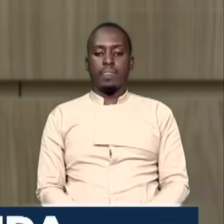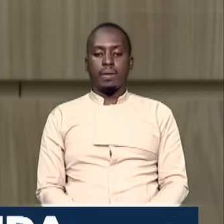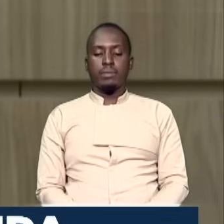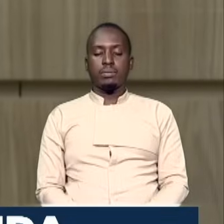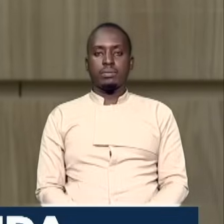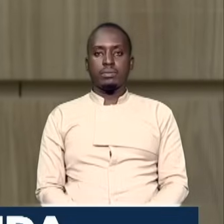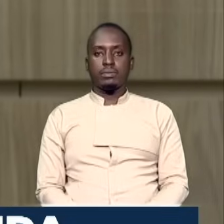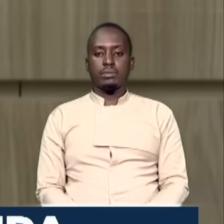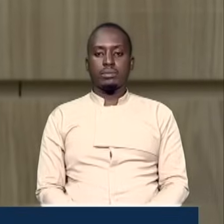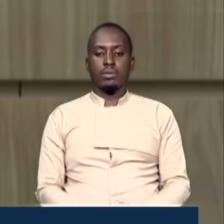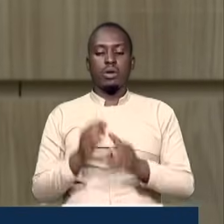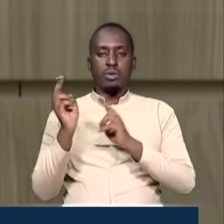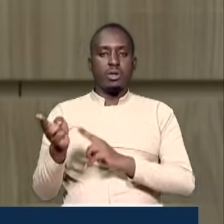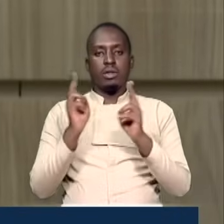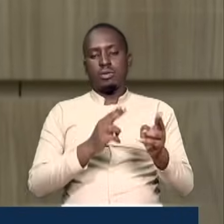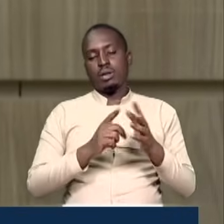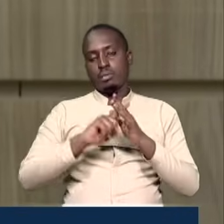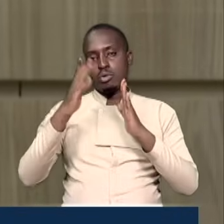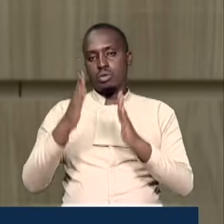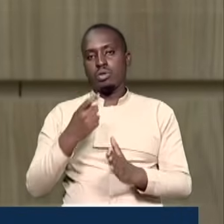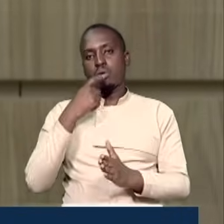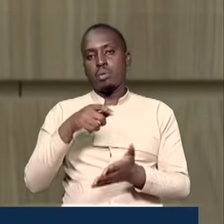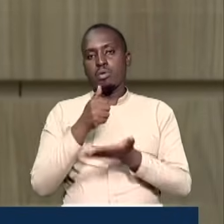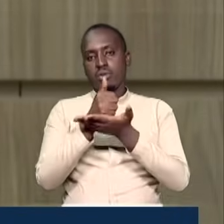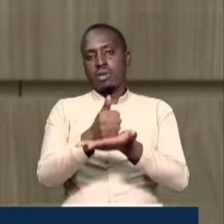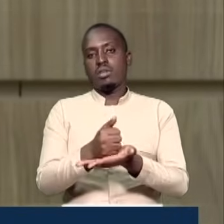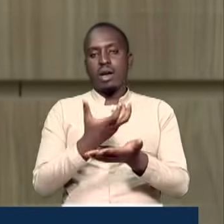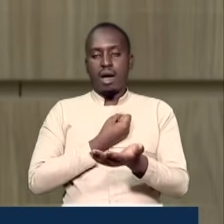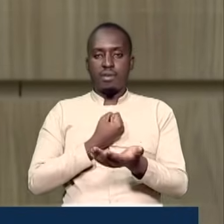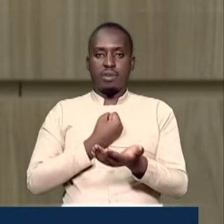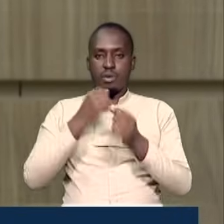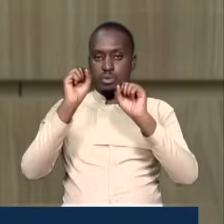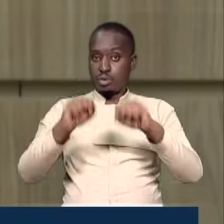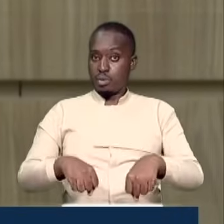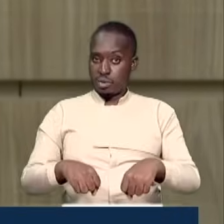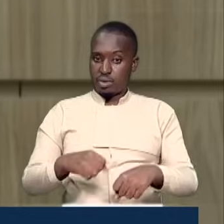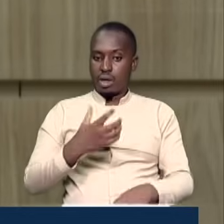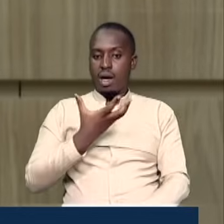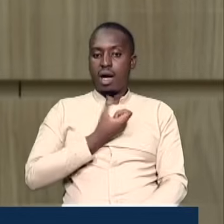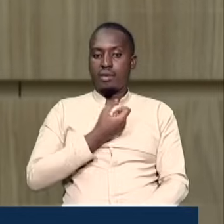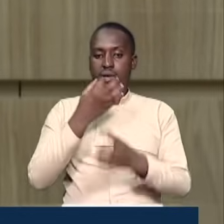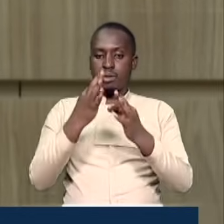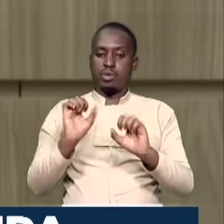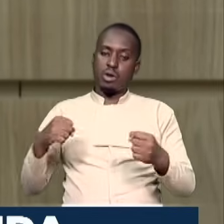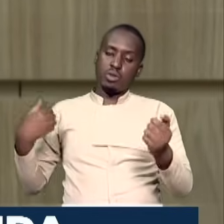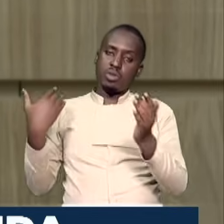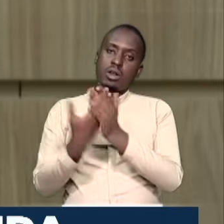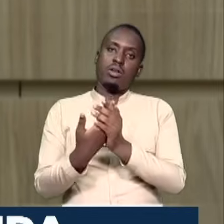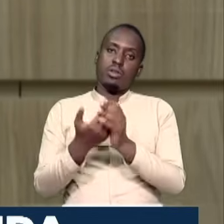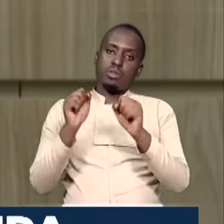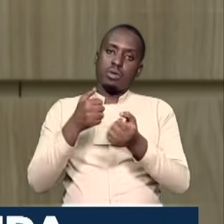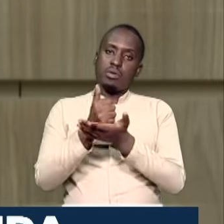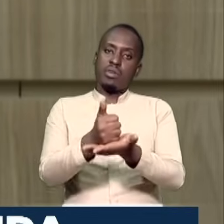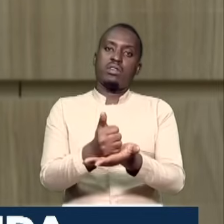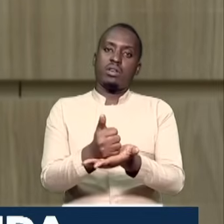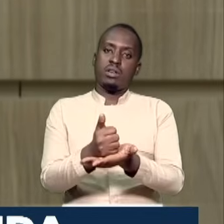nubundi impunzi tugomba kuzifasha kugira ubushobozi kugira ibyo zigeraho bizifasha